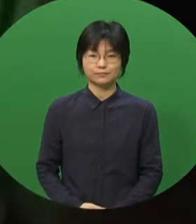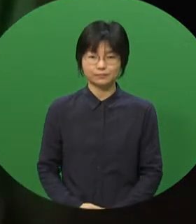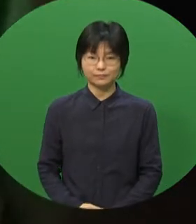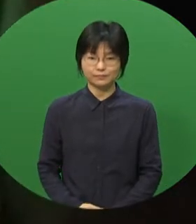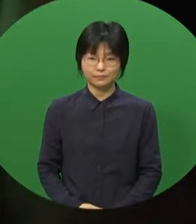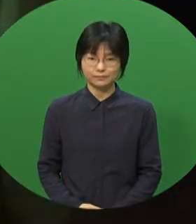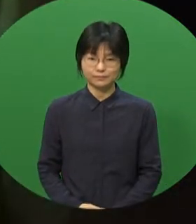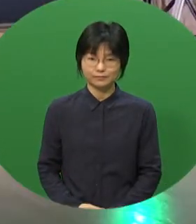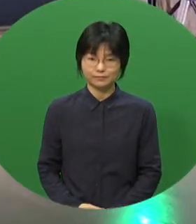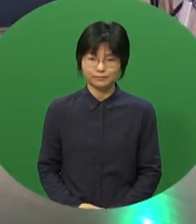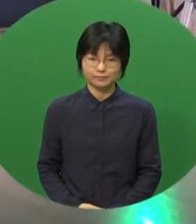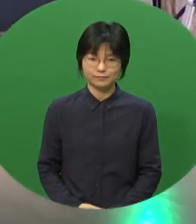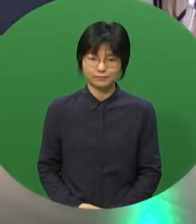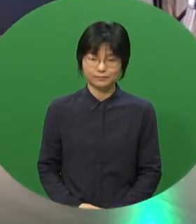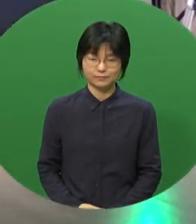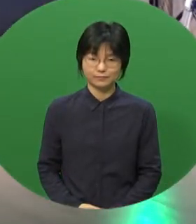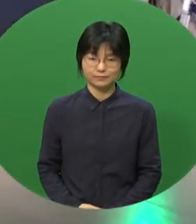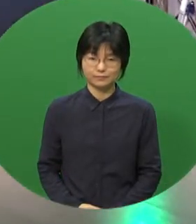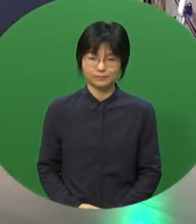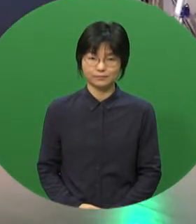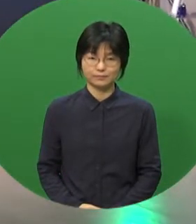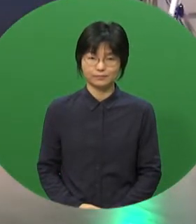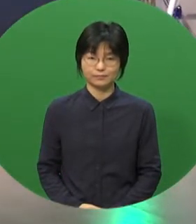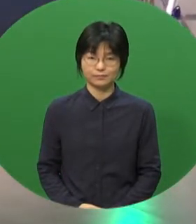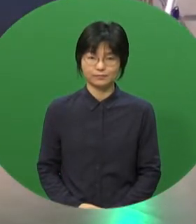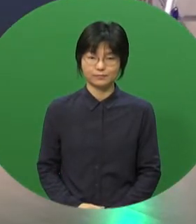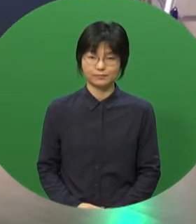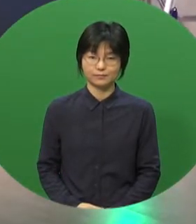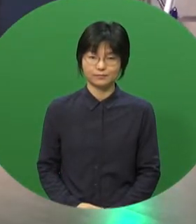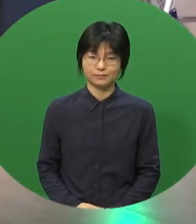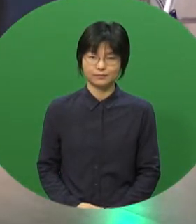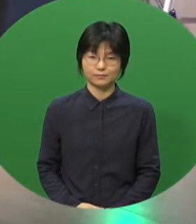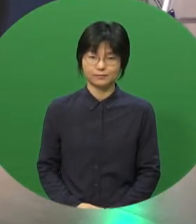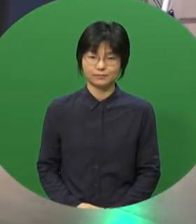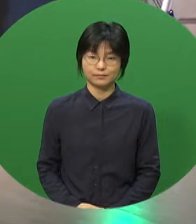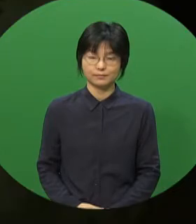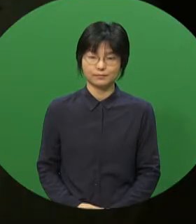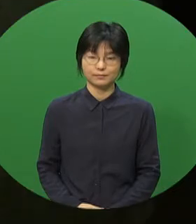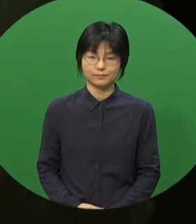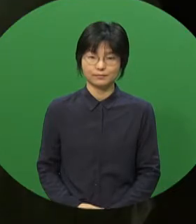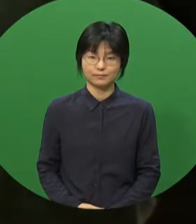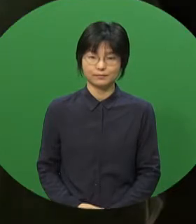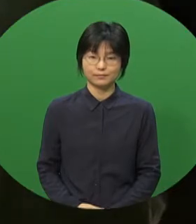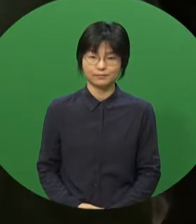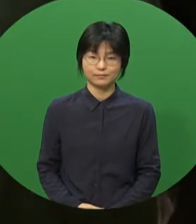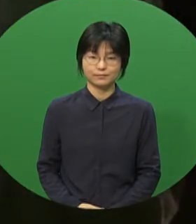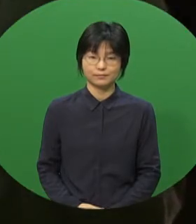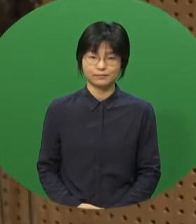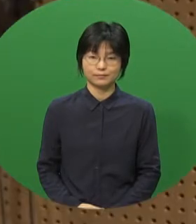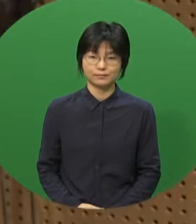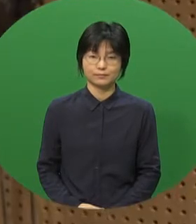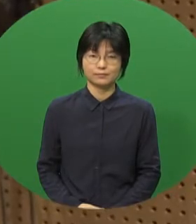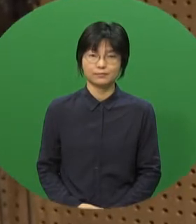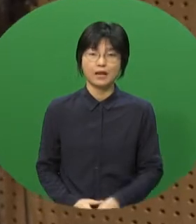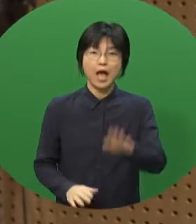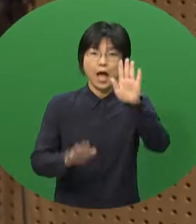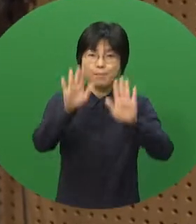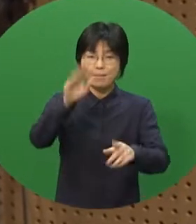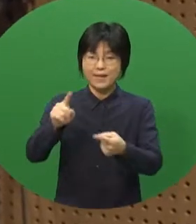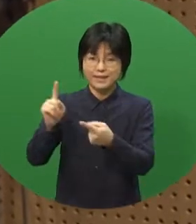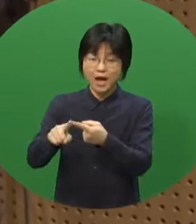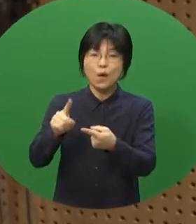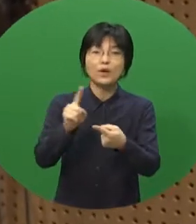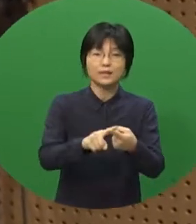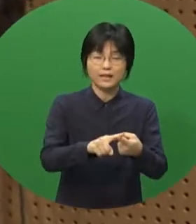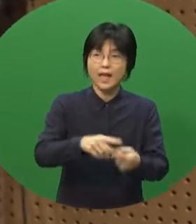強いよね。 ああ、 やっ ぱあったがいいね。 シーリングライトをつけて、こっち緑で行こうか。 場面ごとに